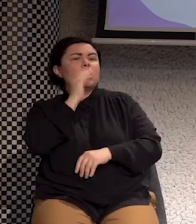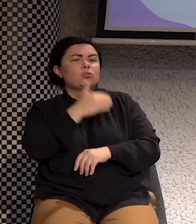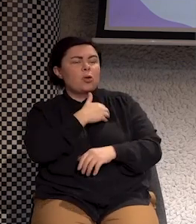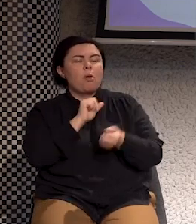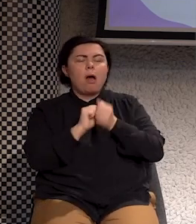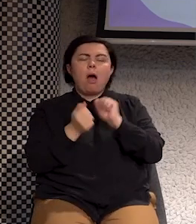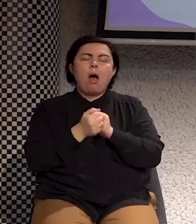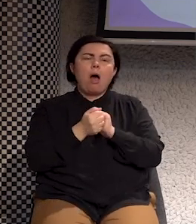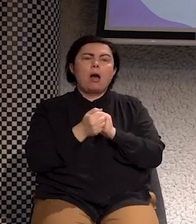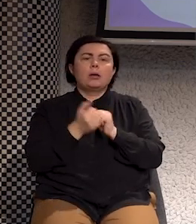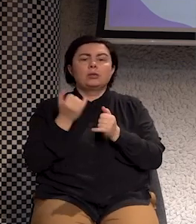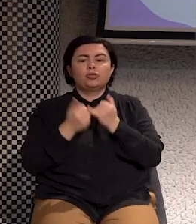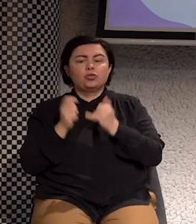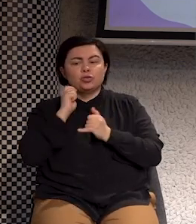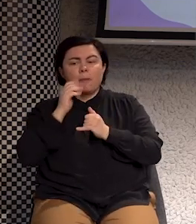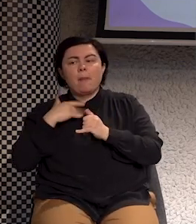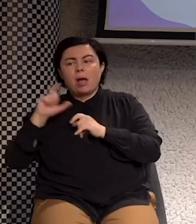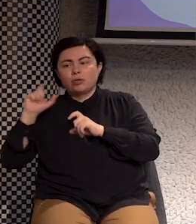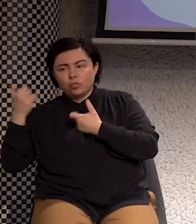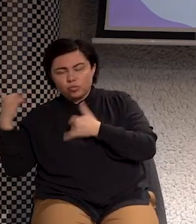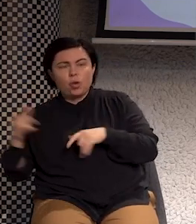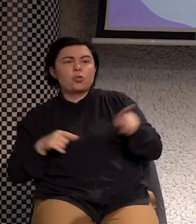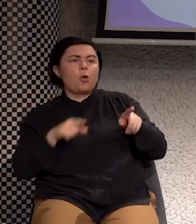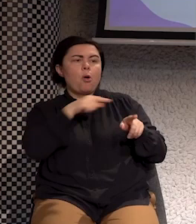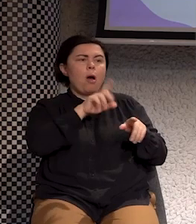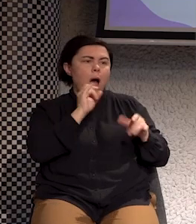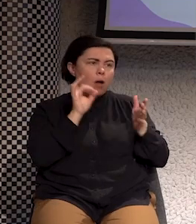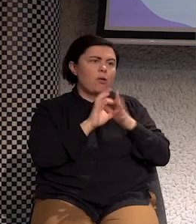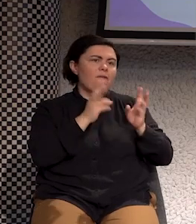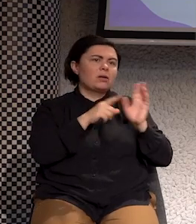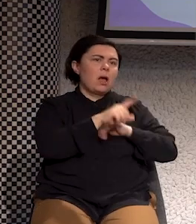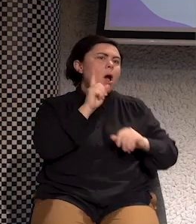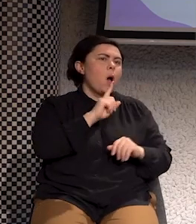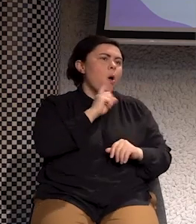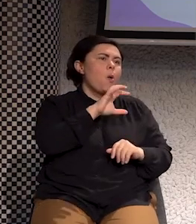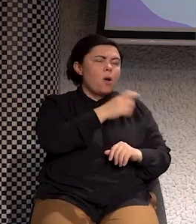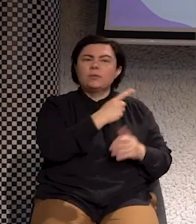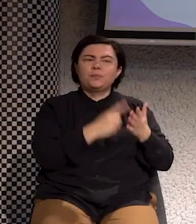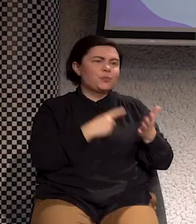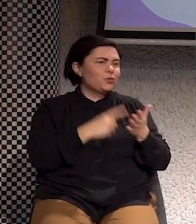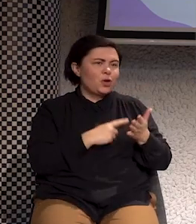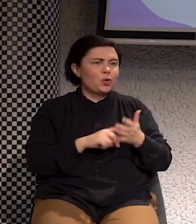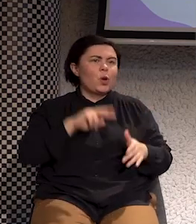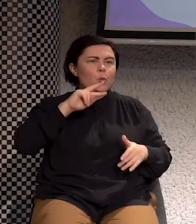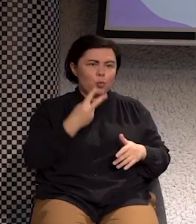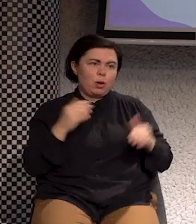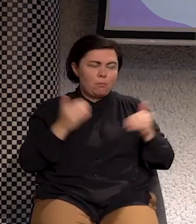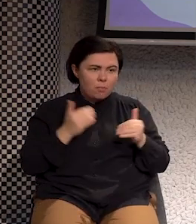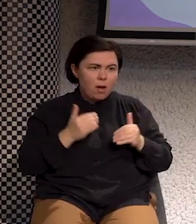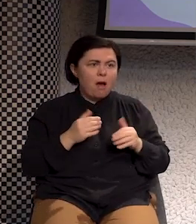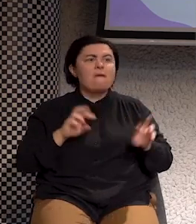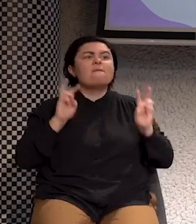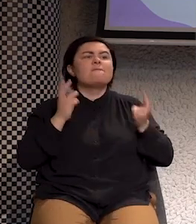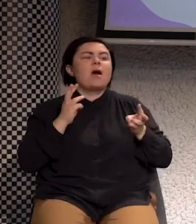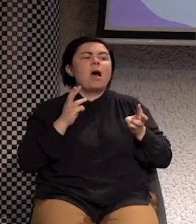albo skoro dziewczynki mają coś, to chłopcy, to będzie dla chłopców? Zdecydowanie częściej ta druga opcja. W